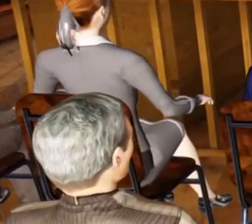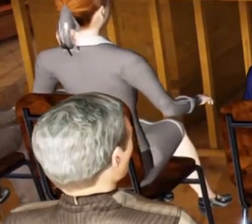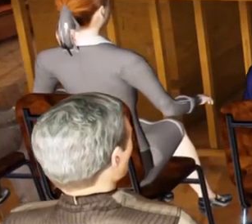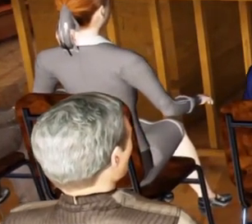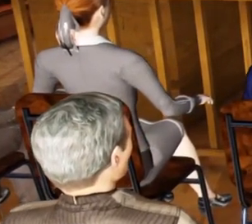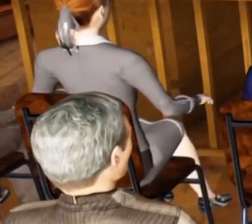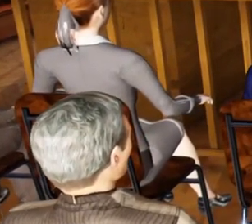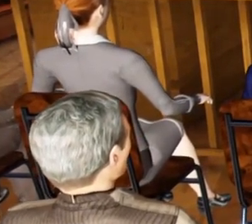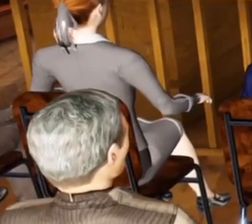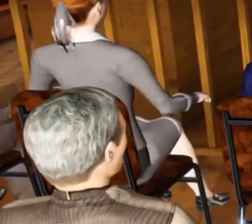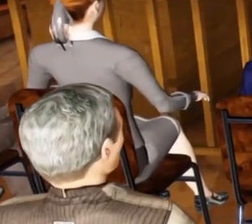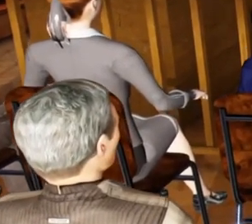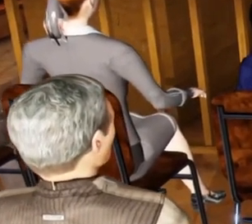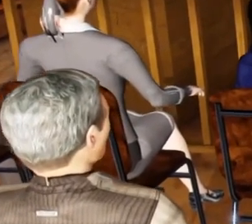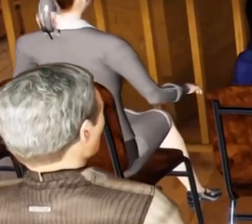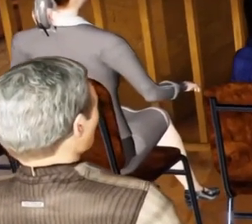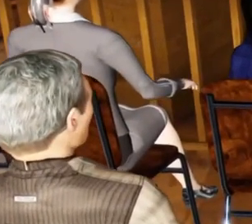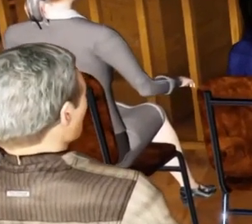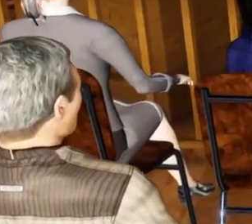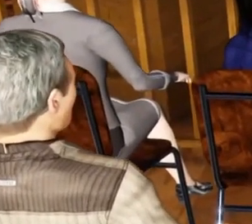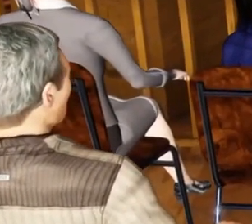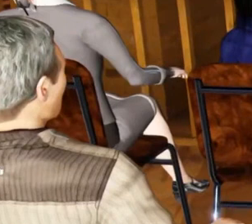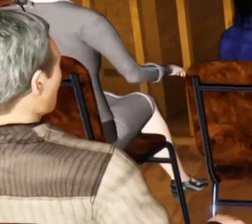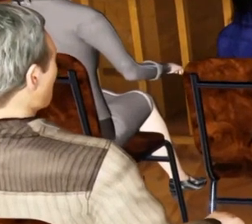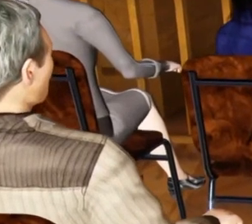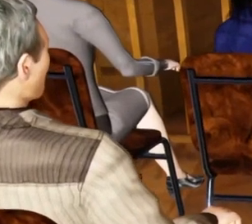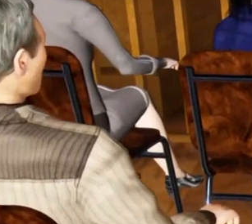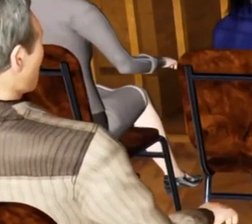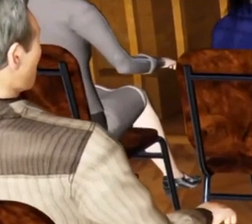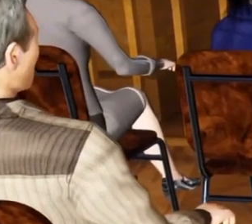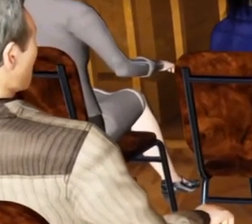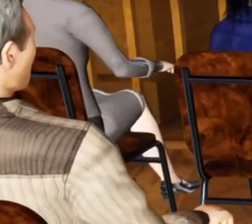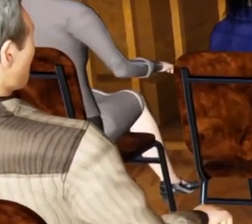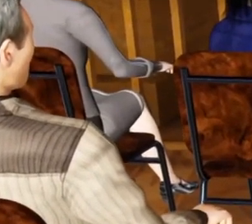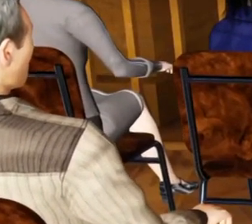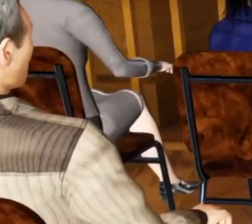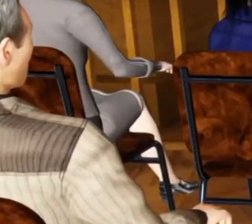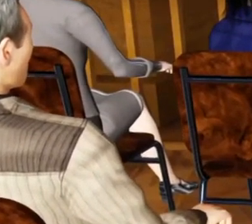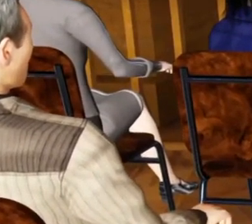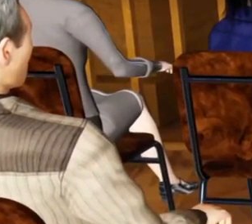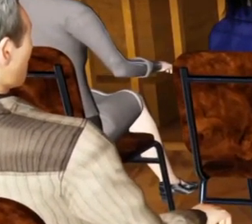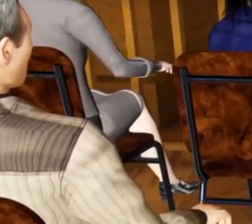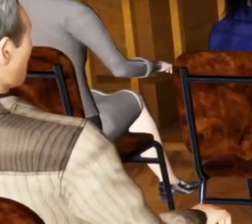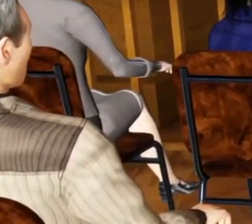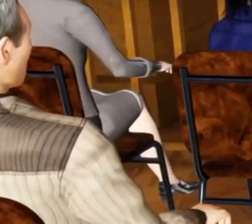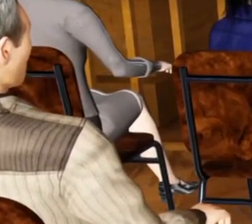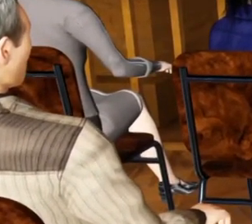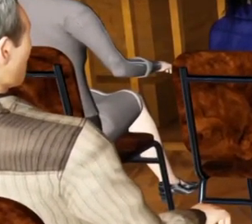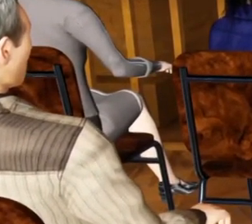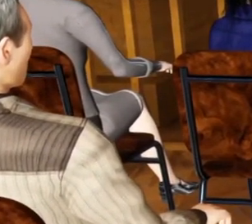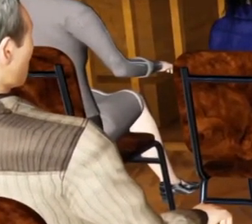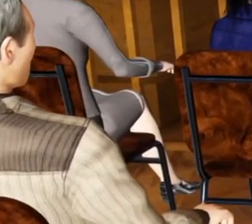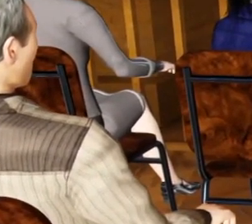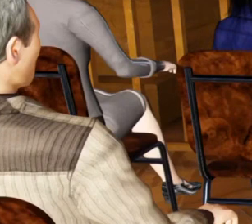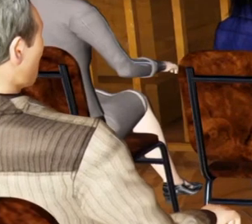με τη συνοδία των αστυνομικών ο μίχος η μητέρα σηκώθηκε σηκώθηκε πάνω και προσπάθησε να